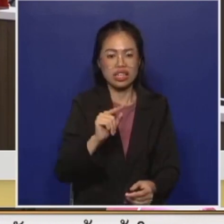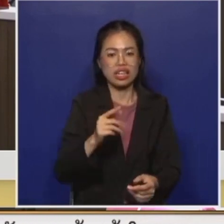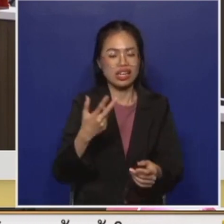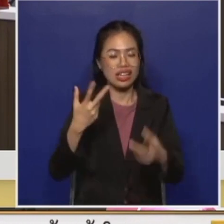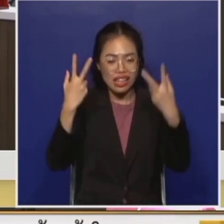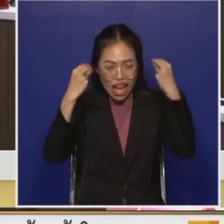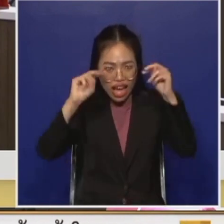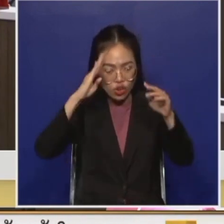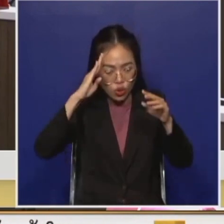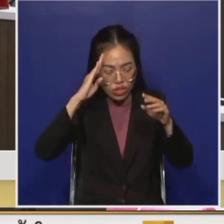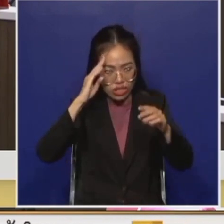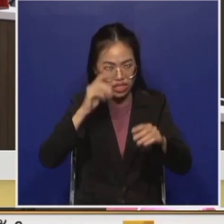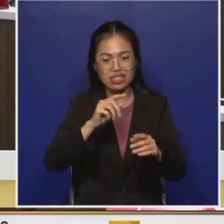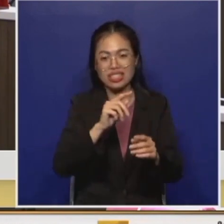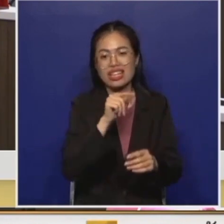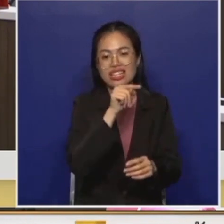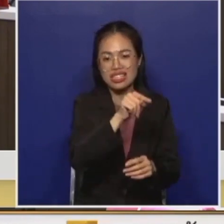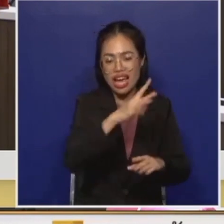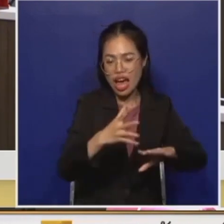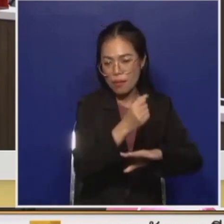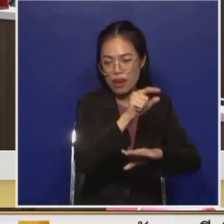องไม่ได้ผ่านลษภา